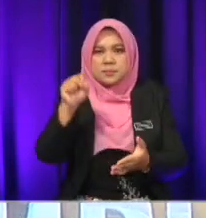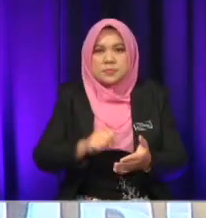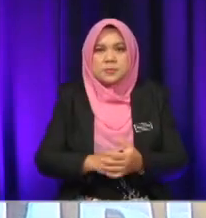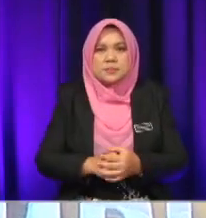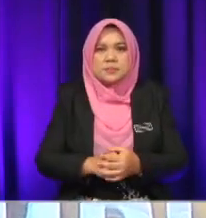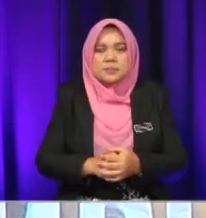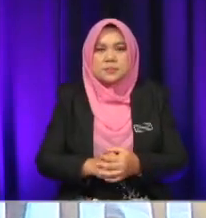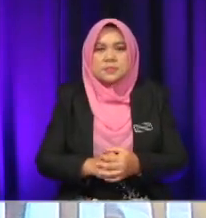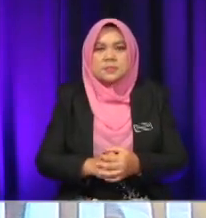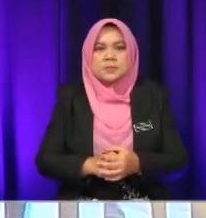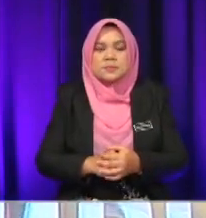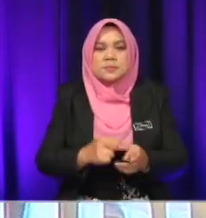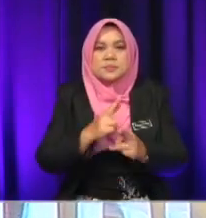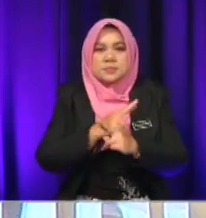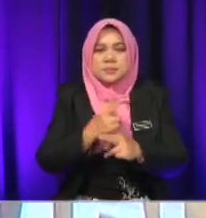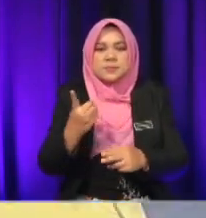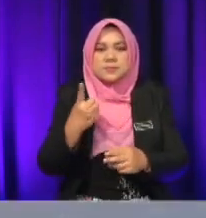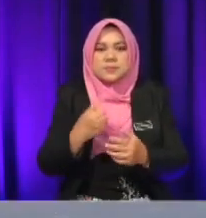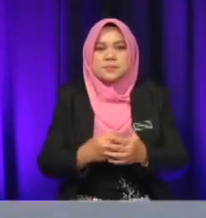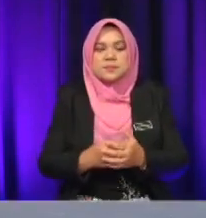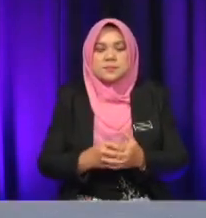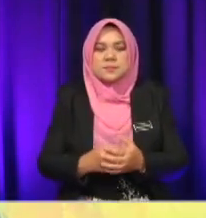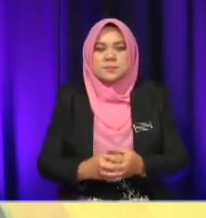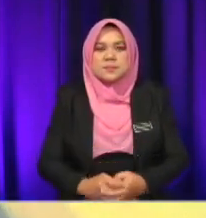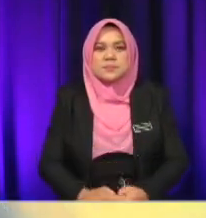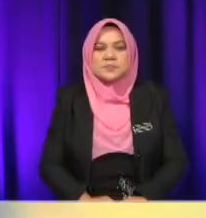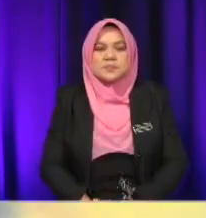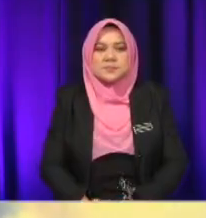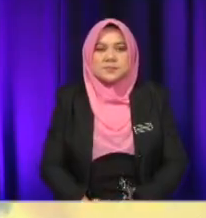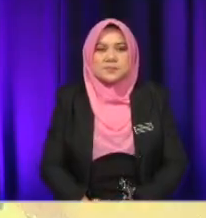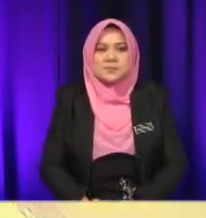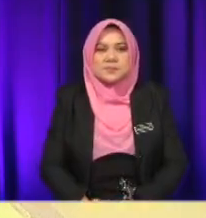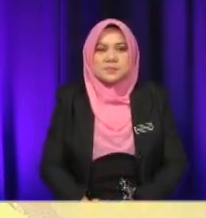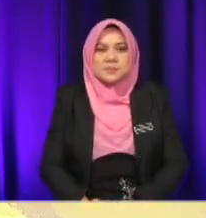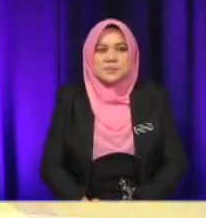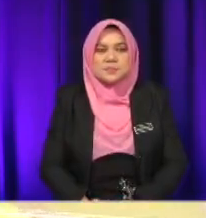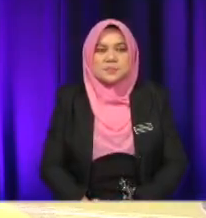menonton EduwebTV KPM, kita akan kembali di slot Menengah Rendah.